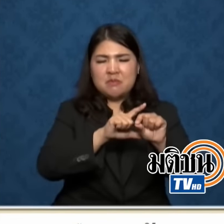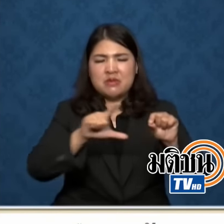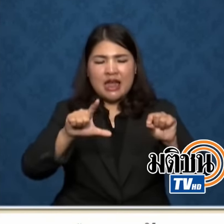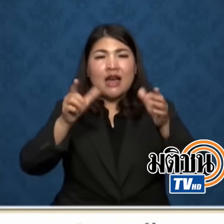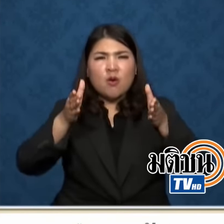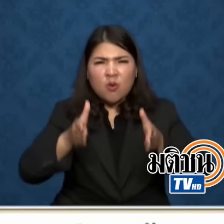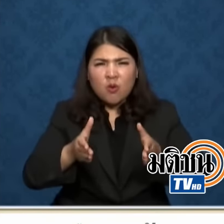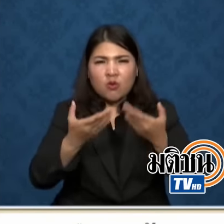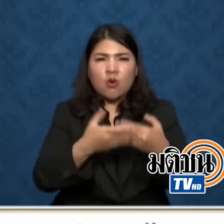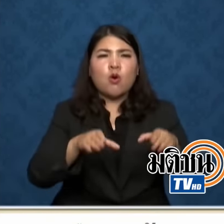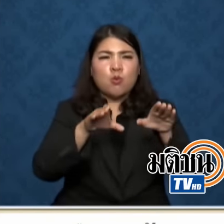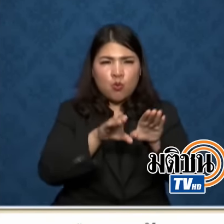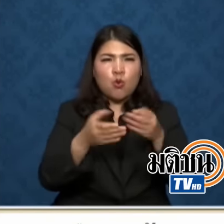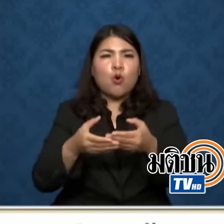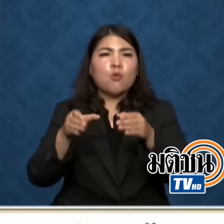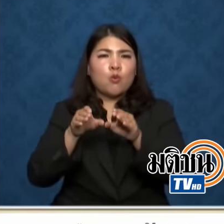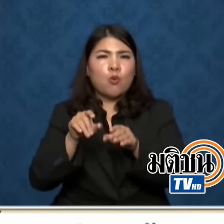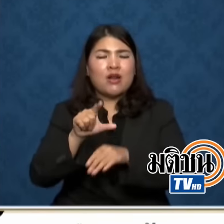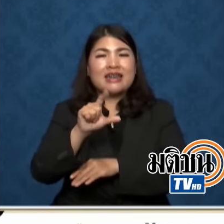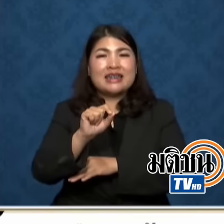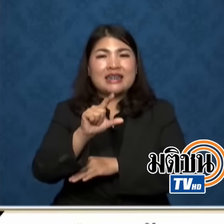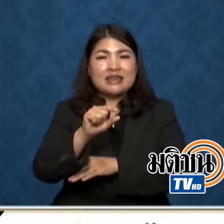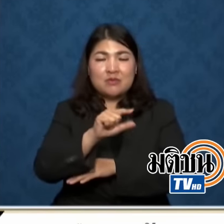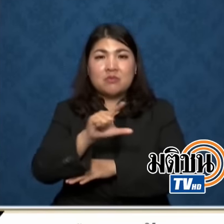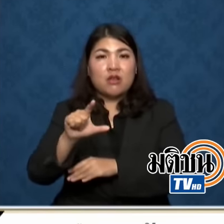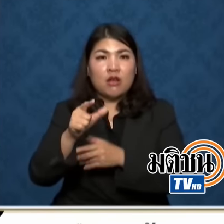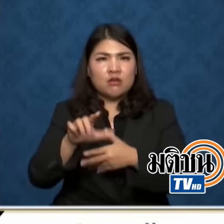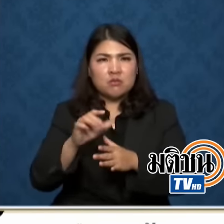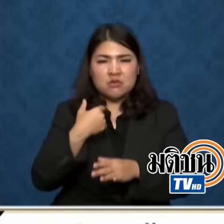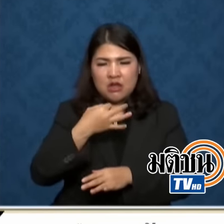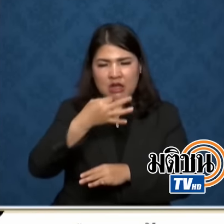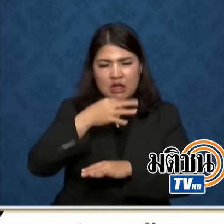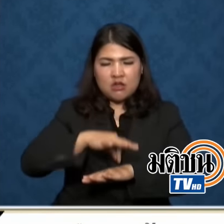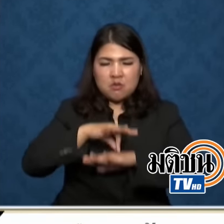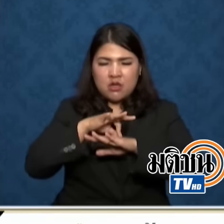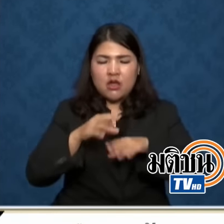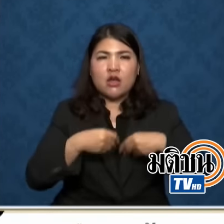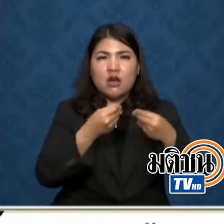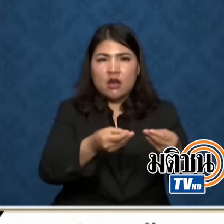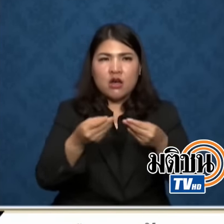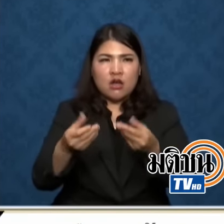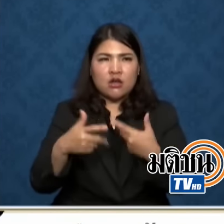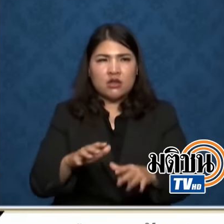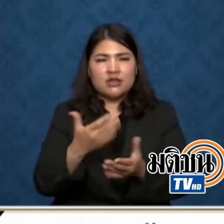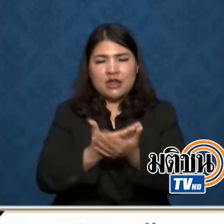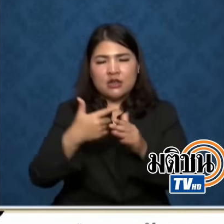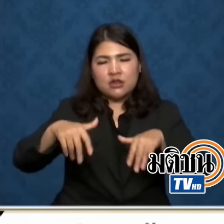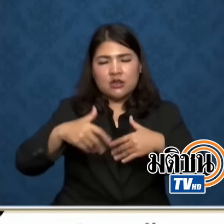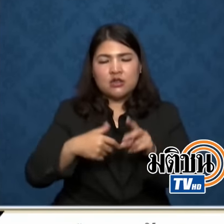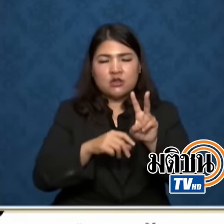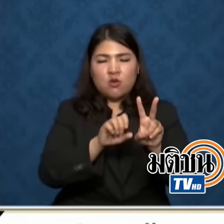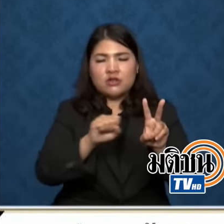ล้านครอบครัวนะครับเพื่อไปบ่มเพาะเพื่อสร้างงาน20ล้านตำแหน่งเพื่อสร้างรายได้200,000บา